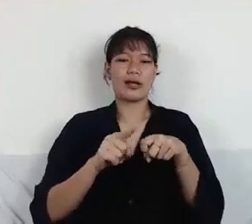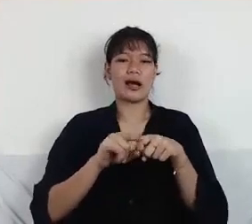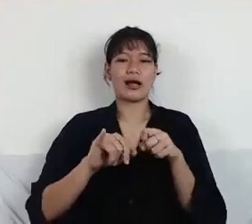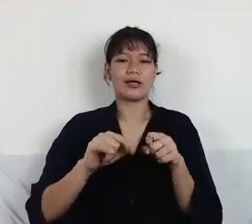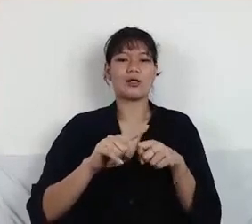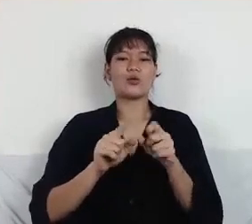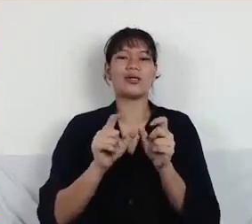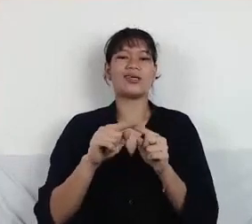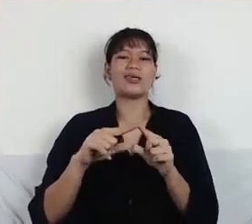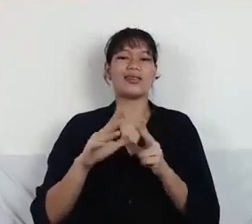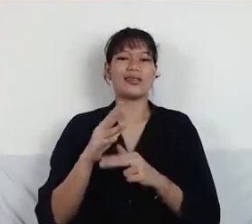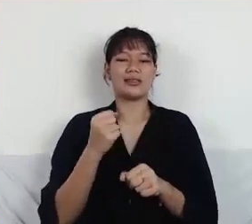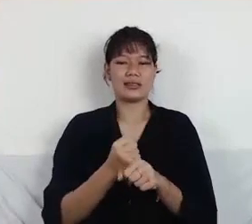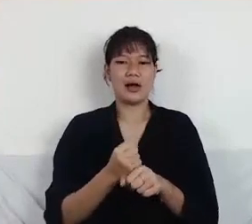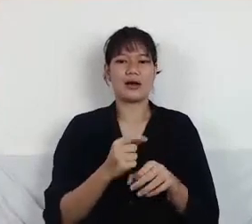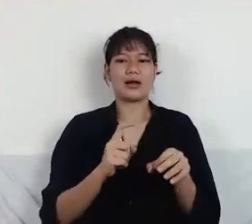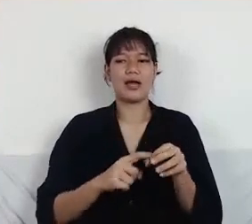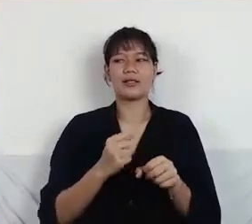kantorgkikuitang@gmail.com.